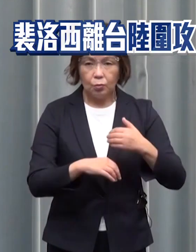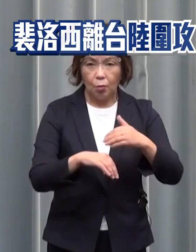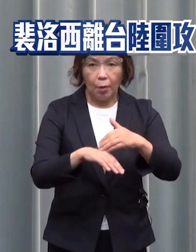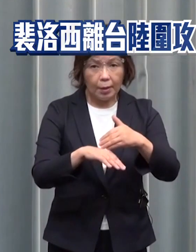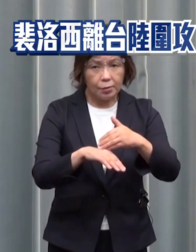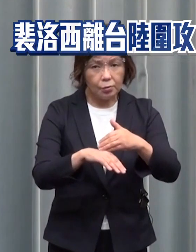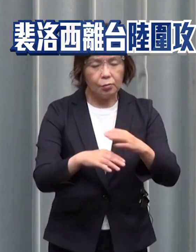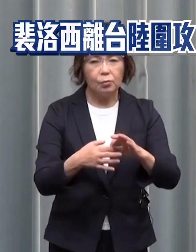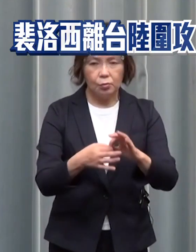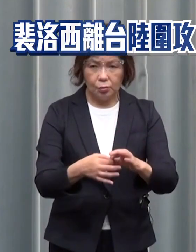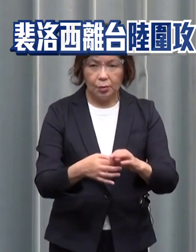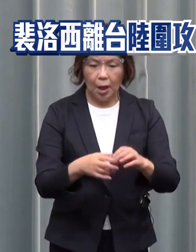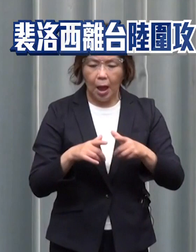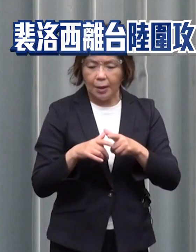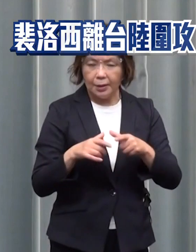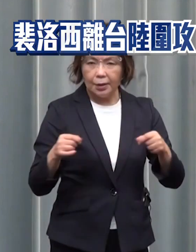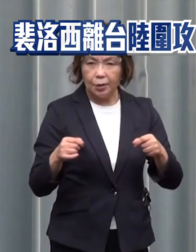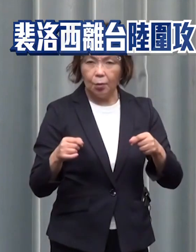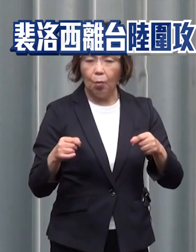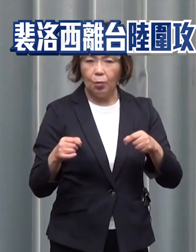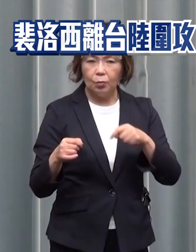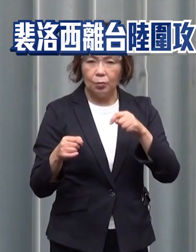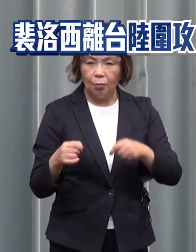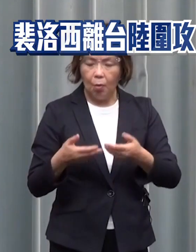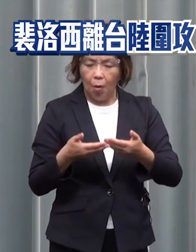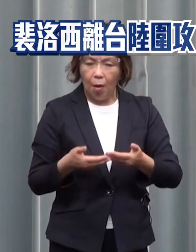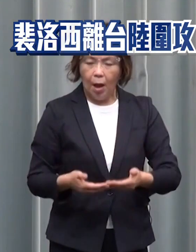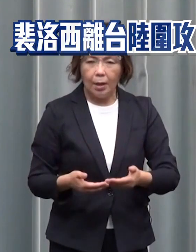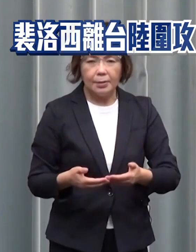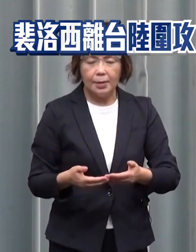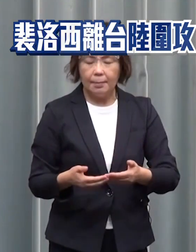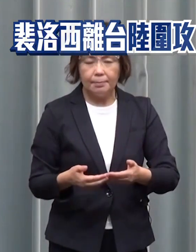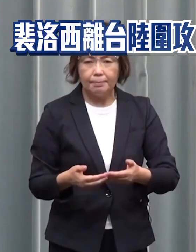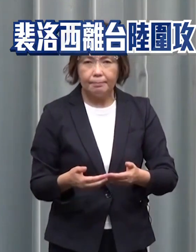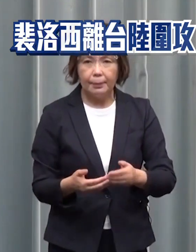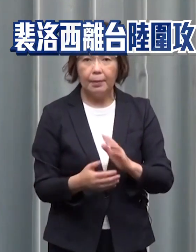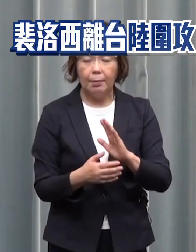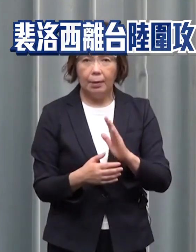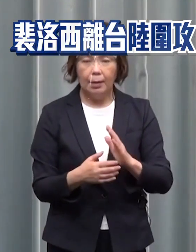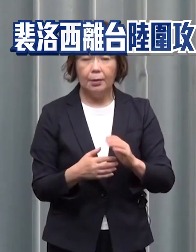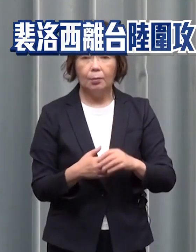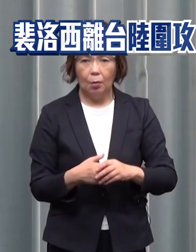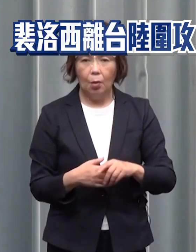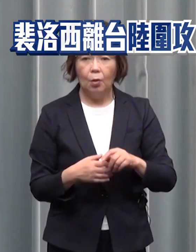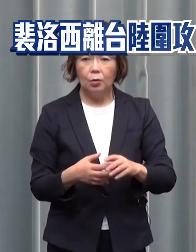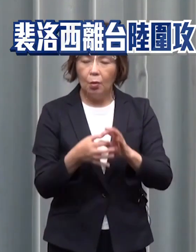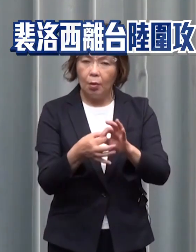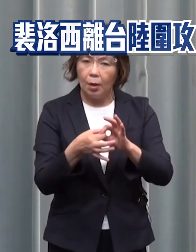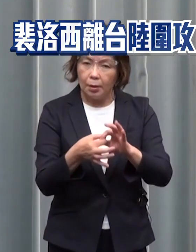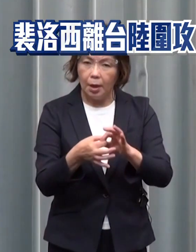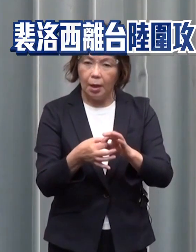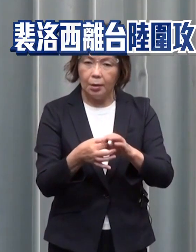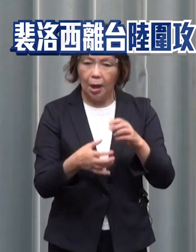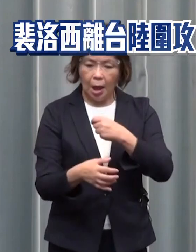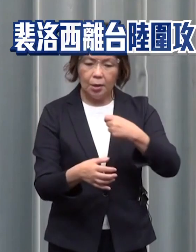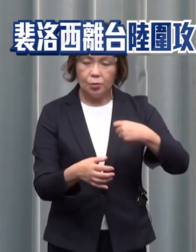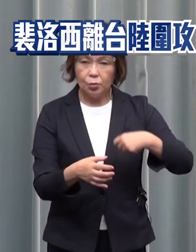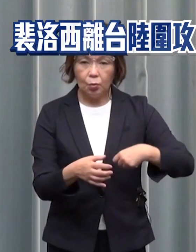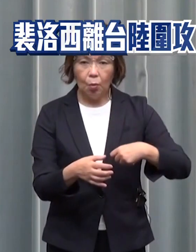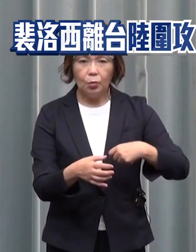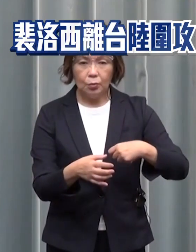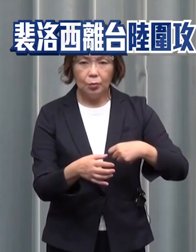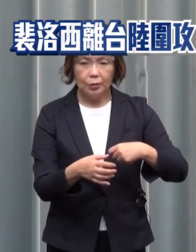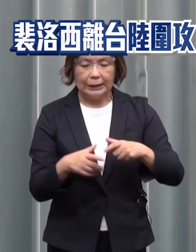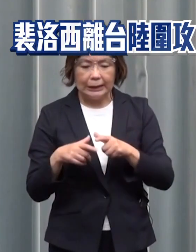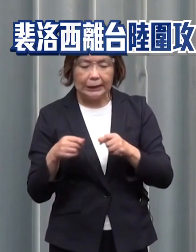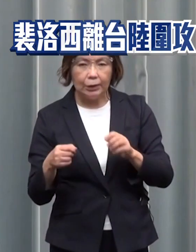含む地域の平和と安定を損ないかねないものであり、その観点から我が国から中国側に対して重